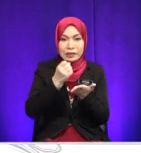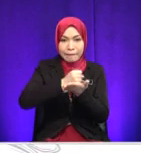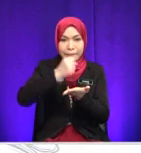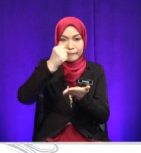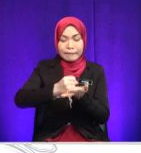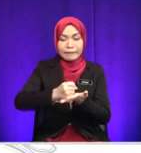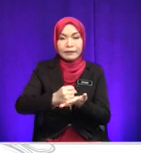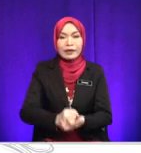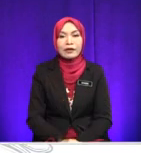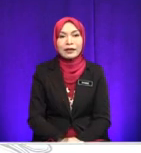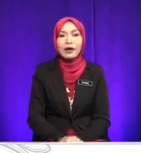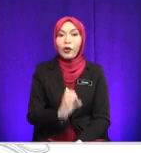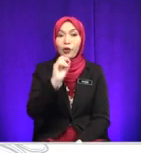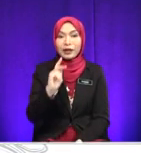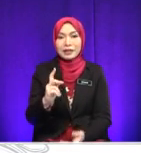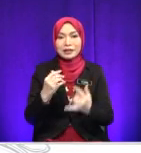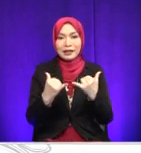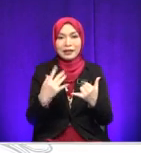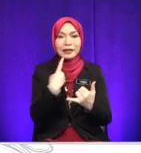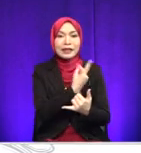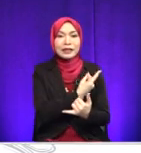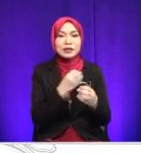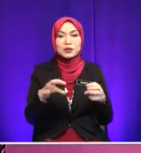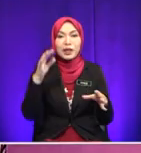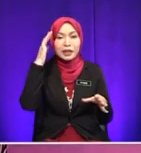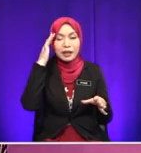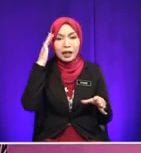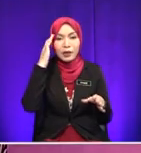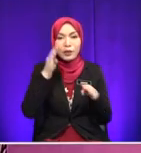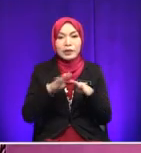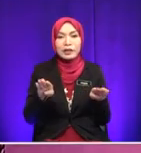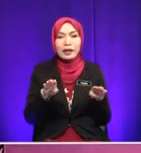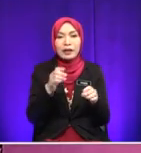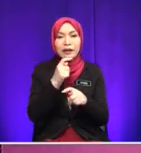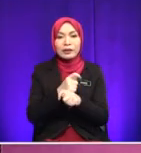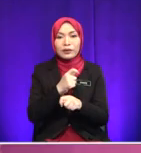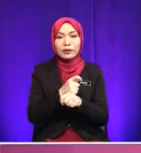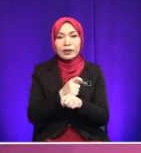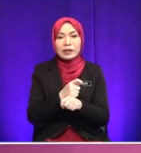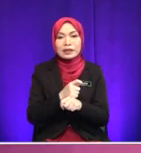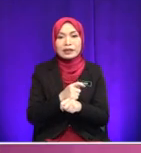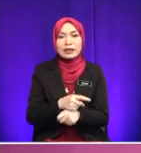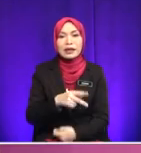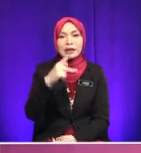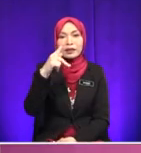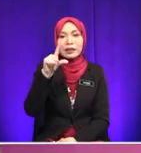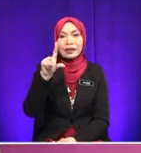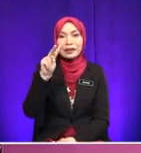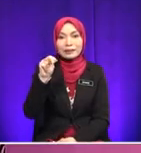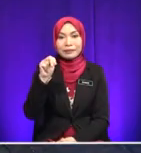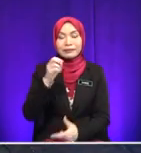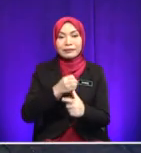tugas tanggungjawab Kementerian Luar Negeri atau lebih dikenali dengan Wisma Putra. Jadi Puniten saya bagi